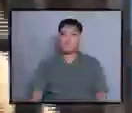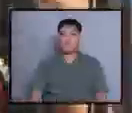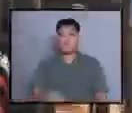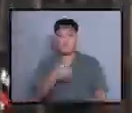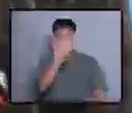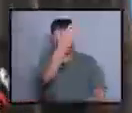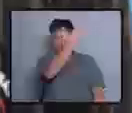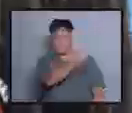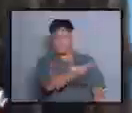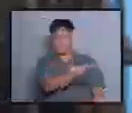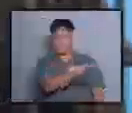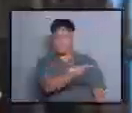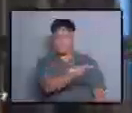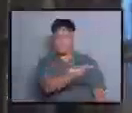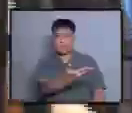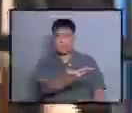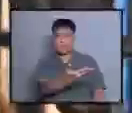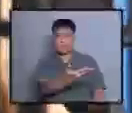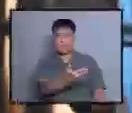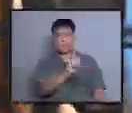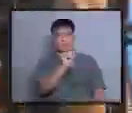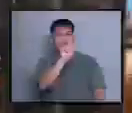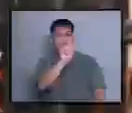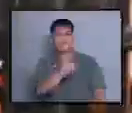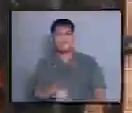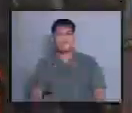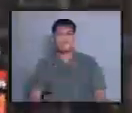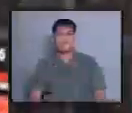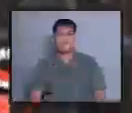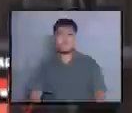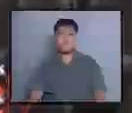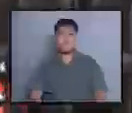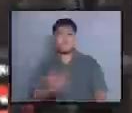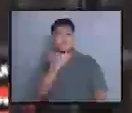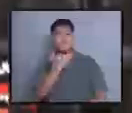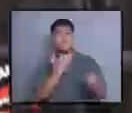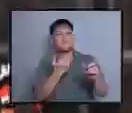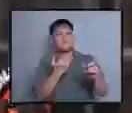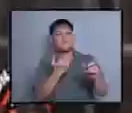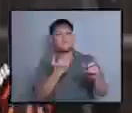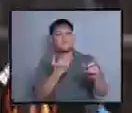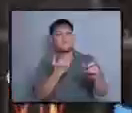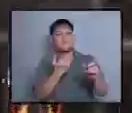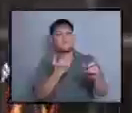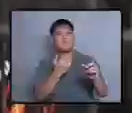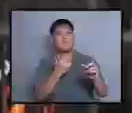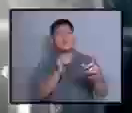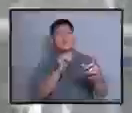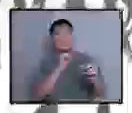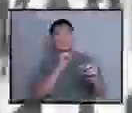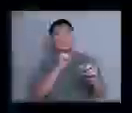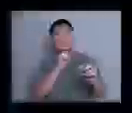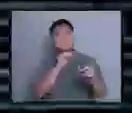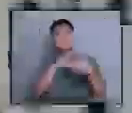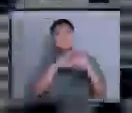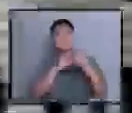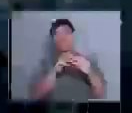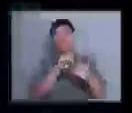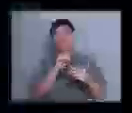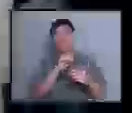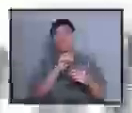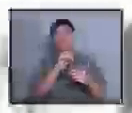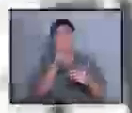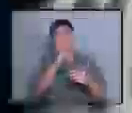estatwa? Nagpapakatotoo lang siya. Bakit? Anong hindi totoo sa mensahe niya?